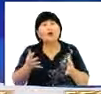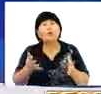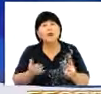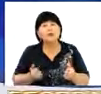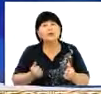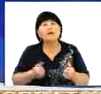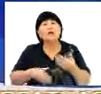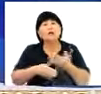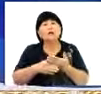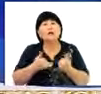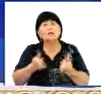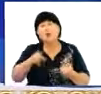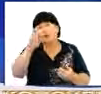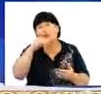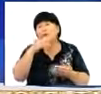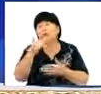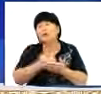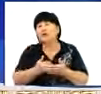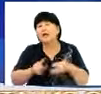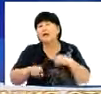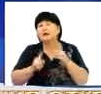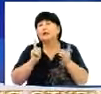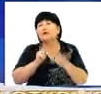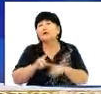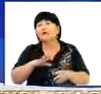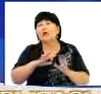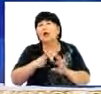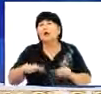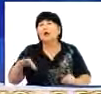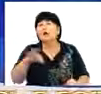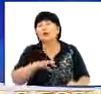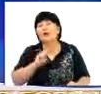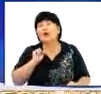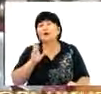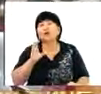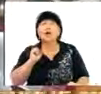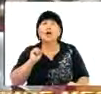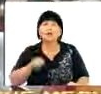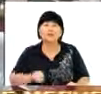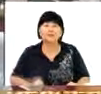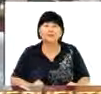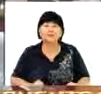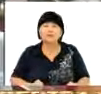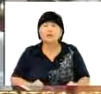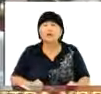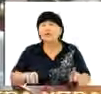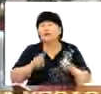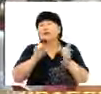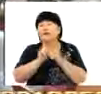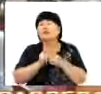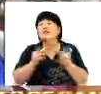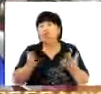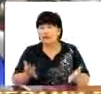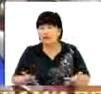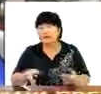получения поддержки по госпрограммам. Очередная встреча прошла в аульном округе Ахсуат. Такие встречи